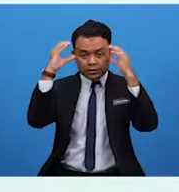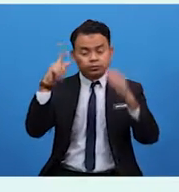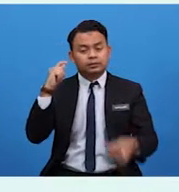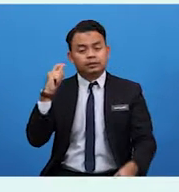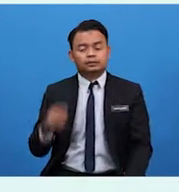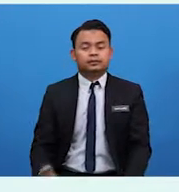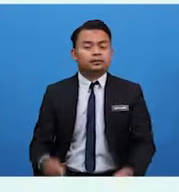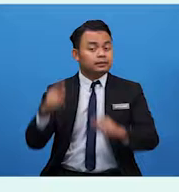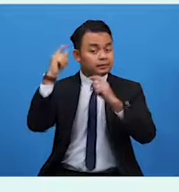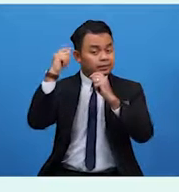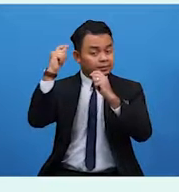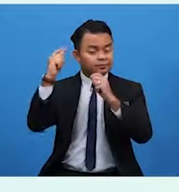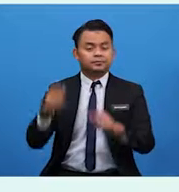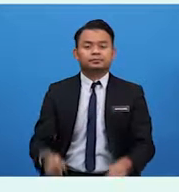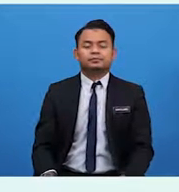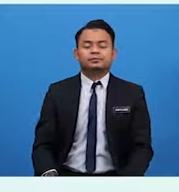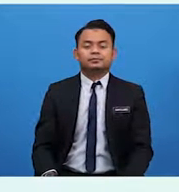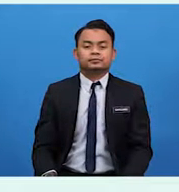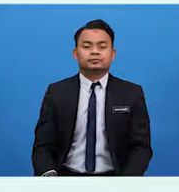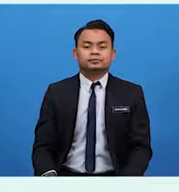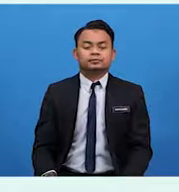Tahniah cikgu ucapkan.